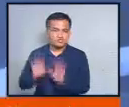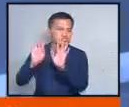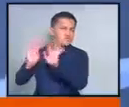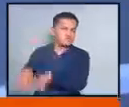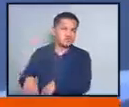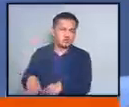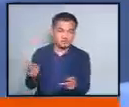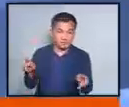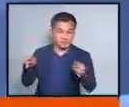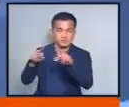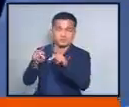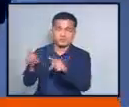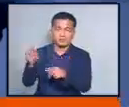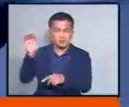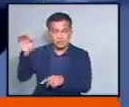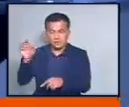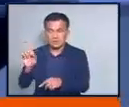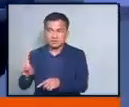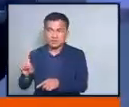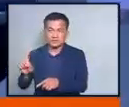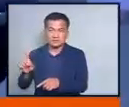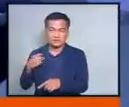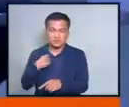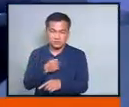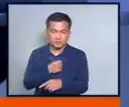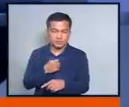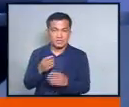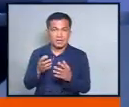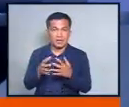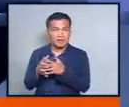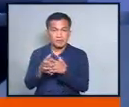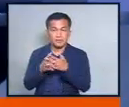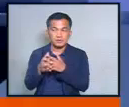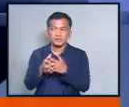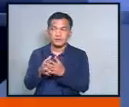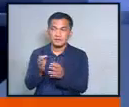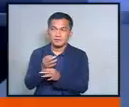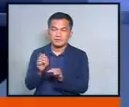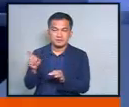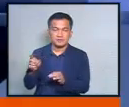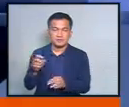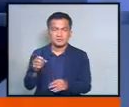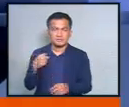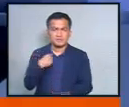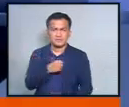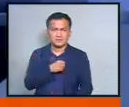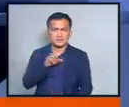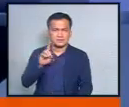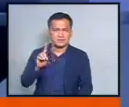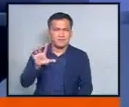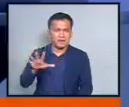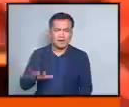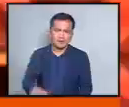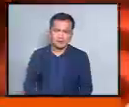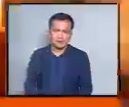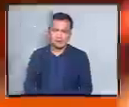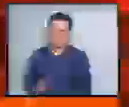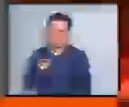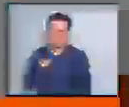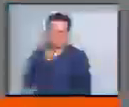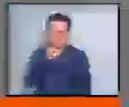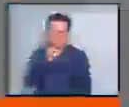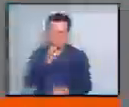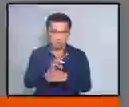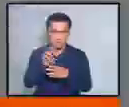Tinabla ng Palasyo ang panawagan ng isang senador sa Amerika na palayain na si Senador Leila de Lima. Sa isang tweet